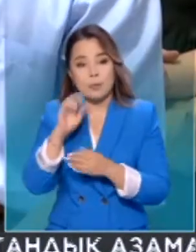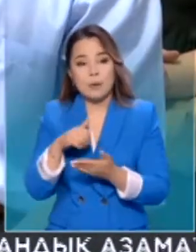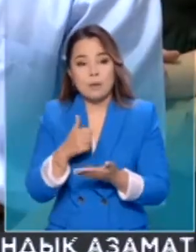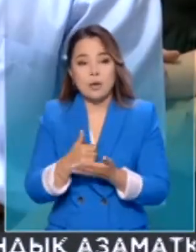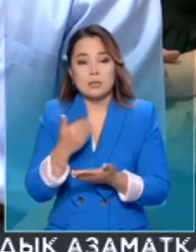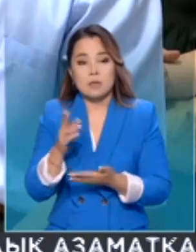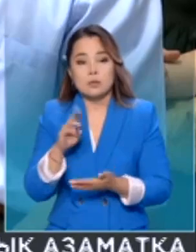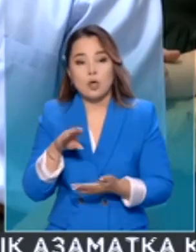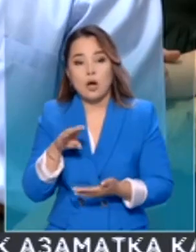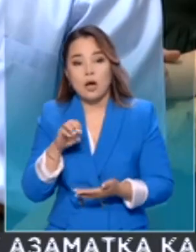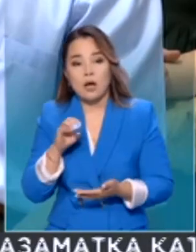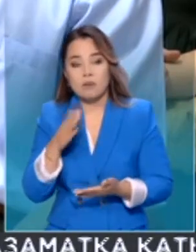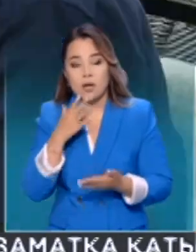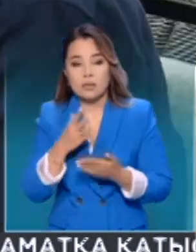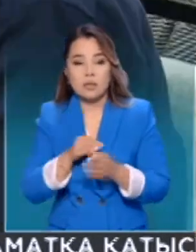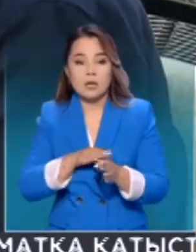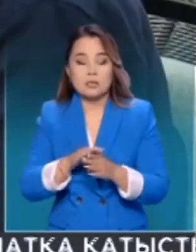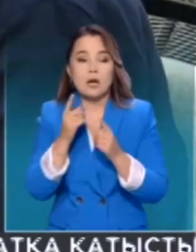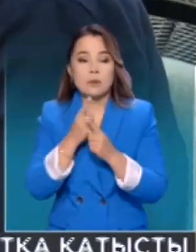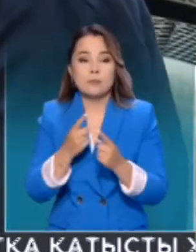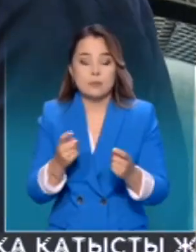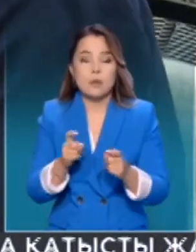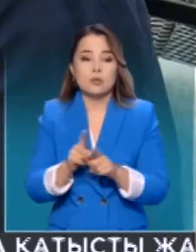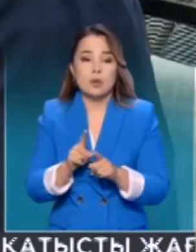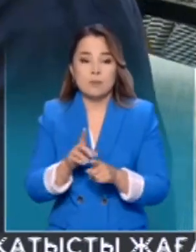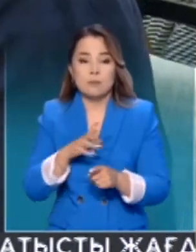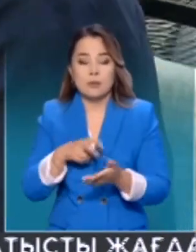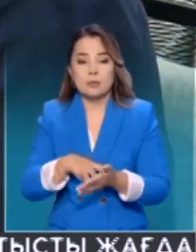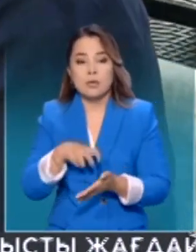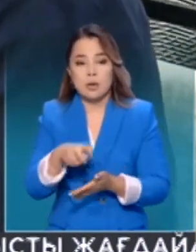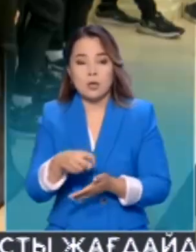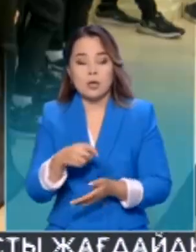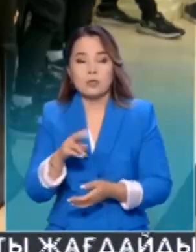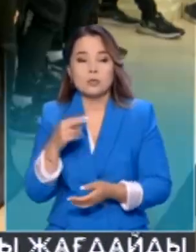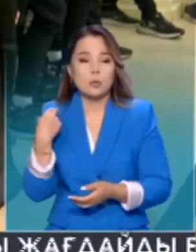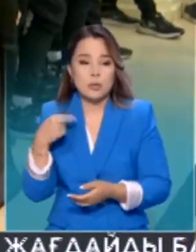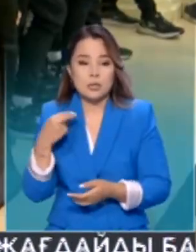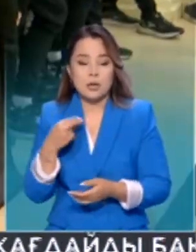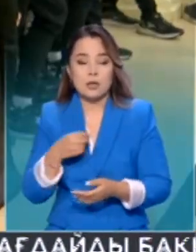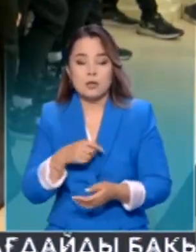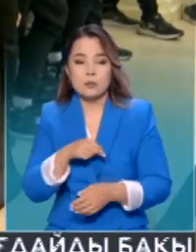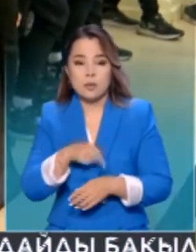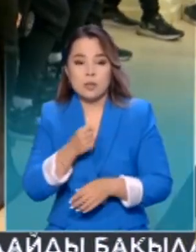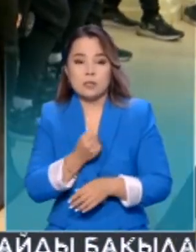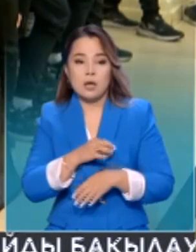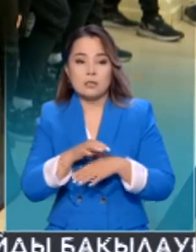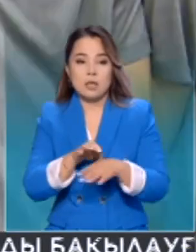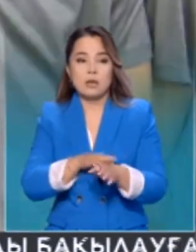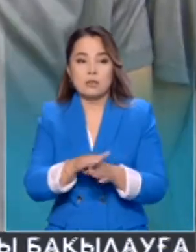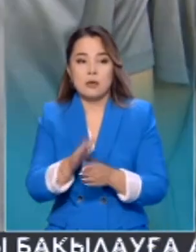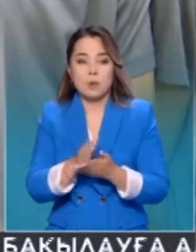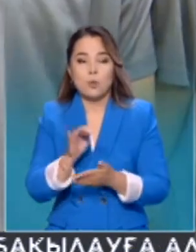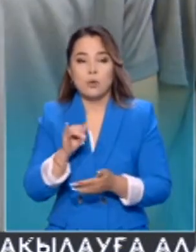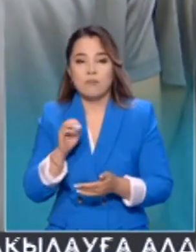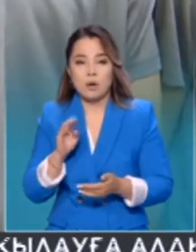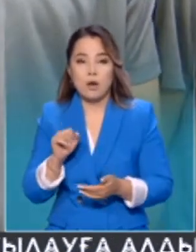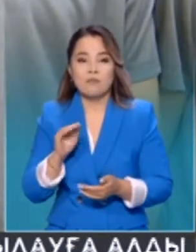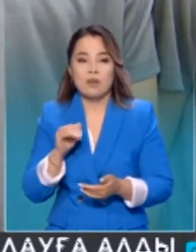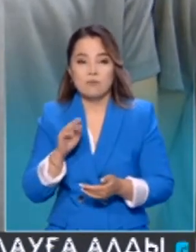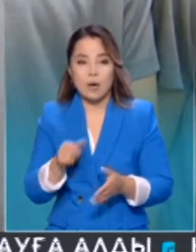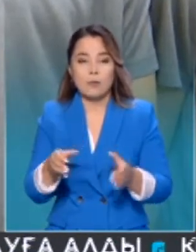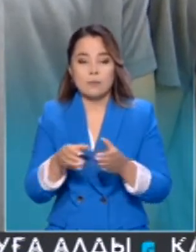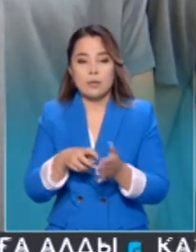басшысы Қасым-Жомарт Тоқаев жолдаған көңіл айту хаты оқылды. Сондай-ақ халықаралық УЕФА, ФИФА ұйымдары басшылары да көңіл